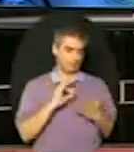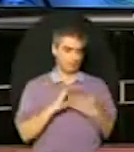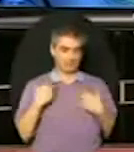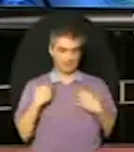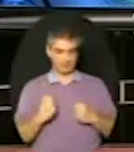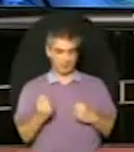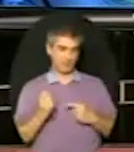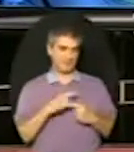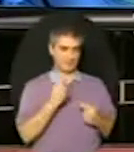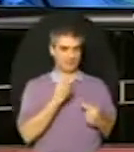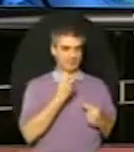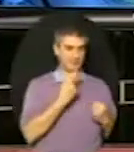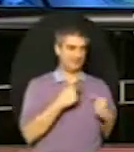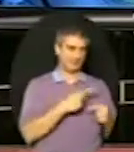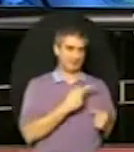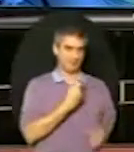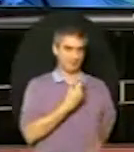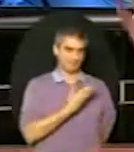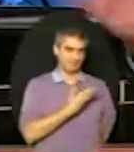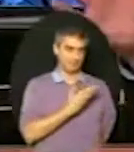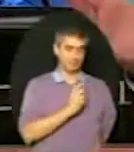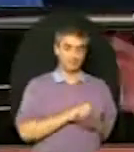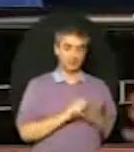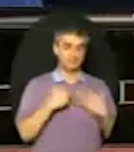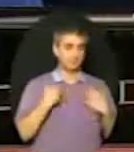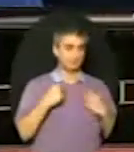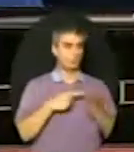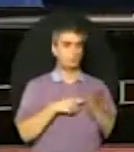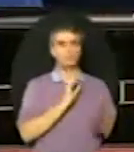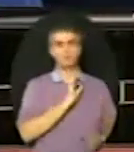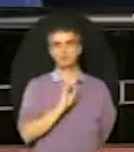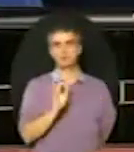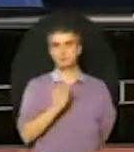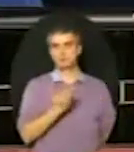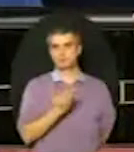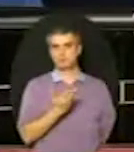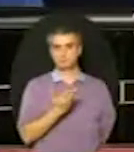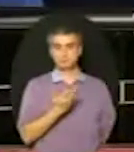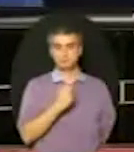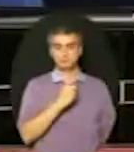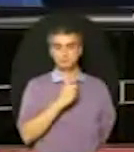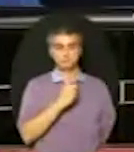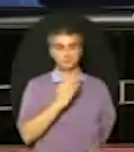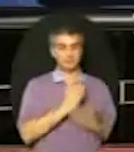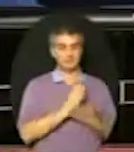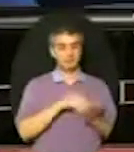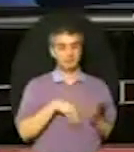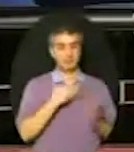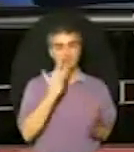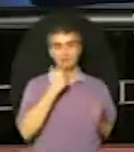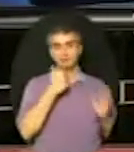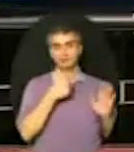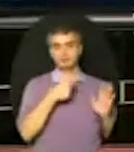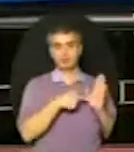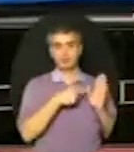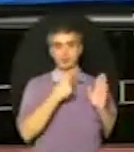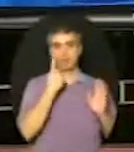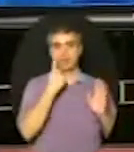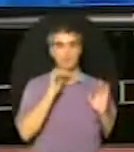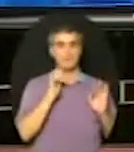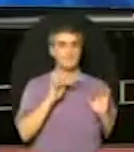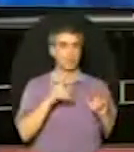הביטחון והכספים. תראו, משרד הביטחון זה דוגמה מצוינת. בעצם אושר 56.1